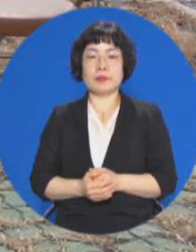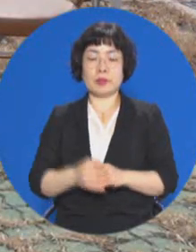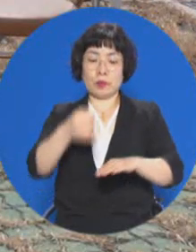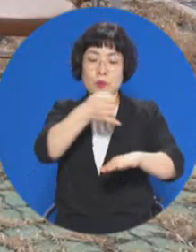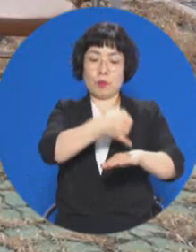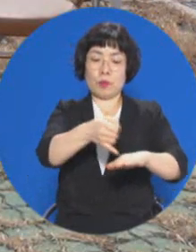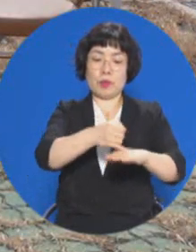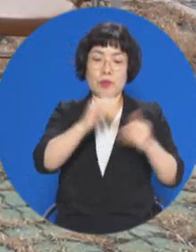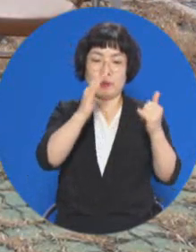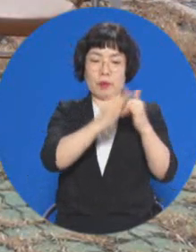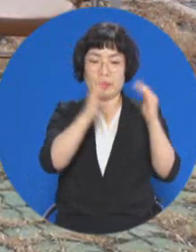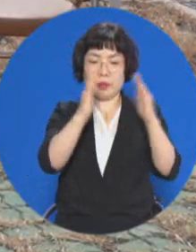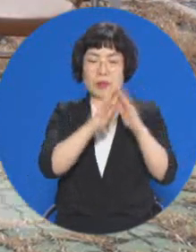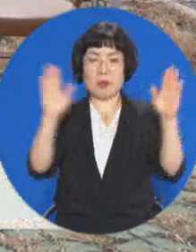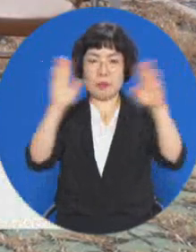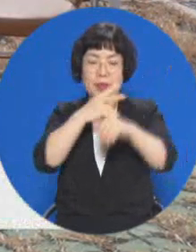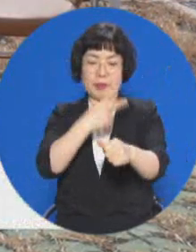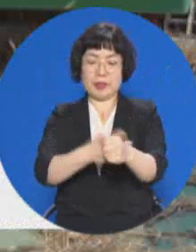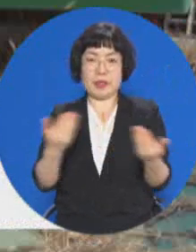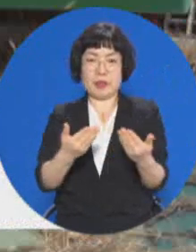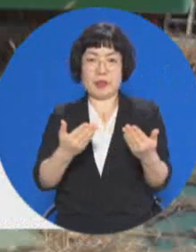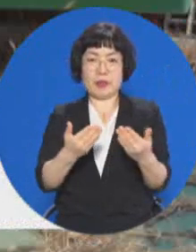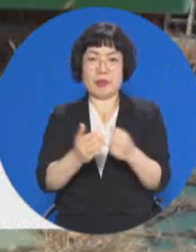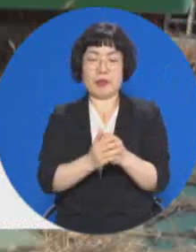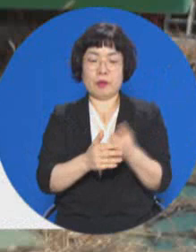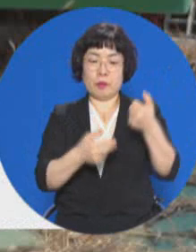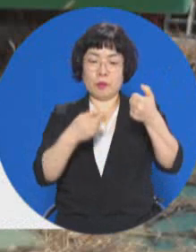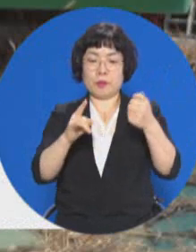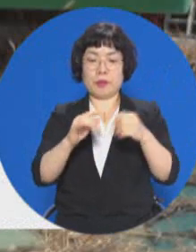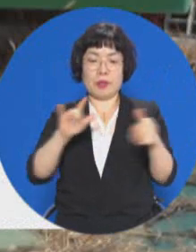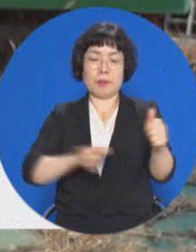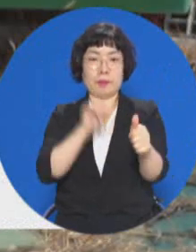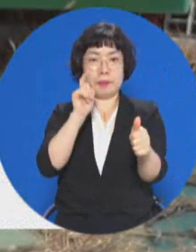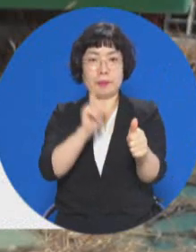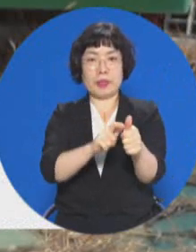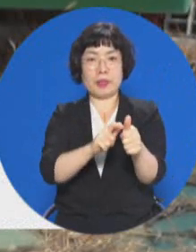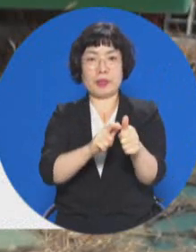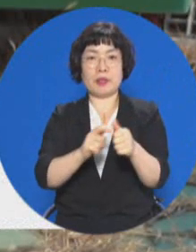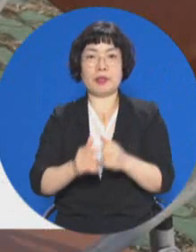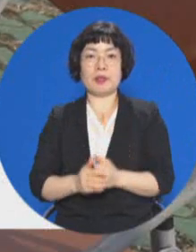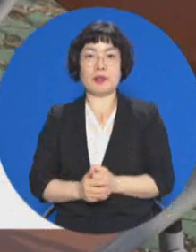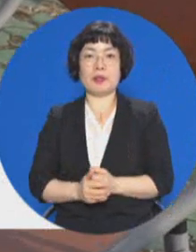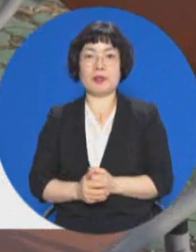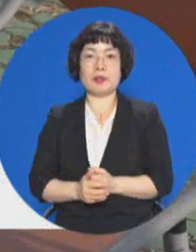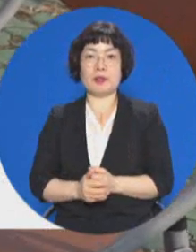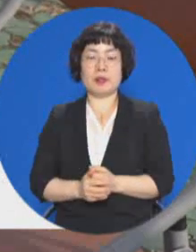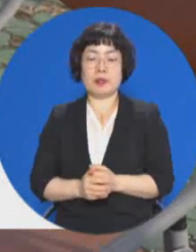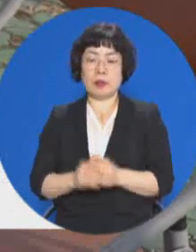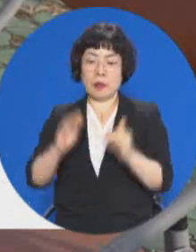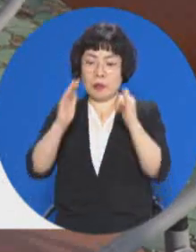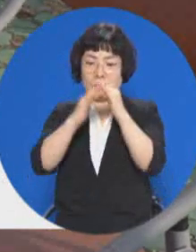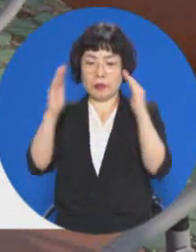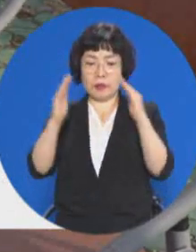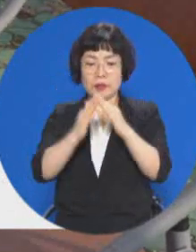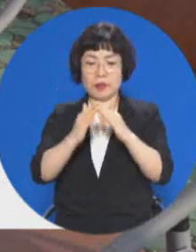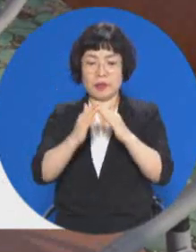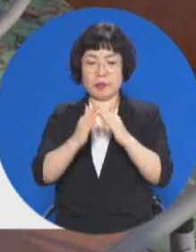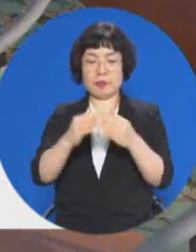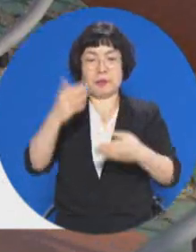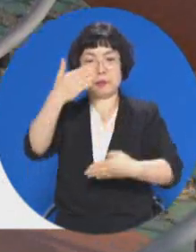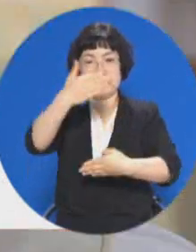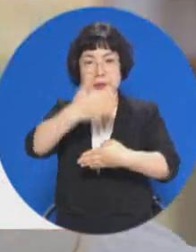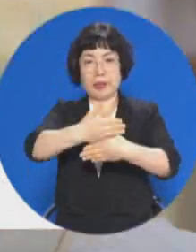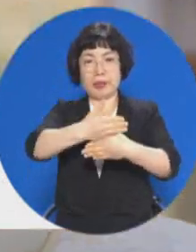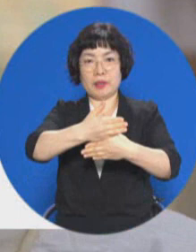완도에서 어린이집 야간반 교사로 근무하는 50대가 코로나19로 확진됐습니다. 해당 어린이집은 임시